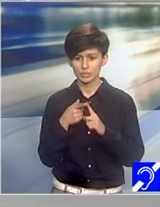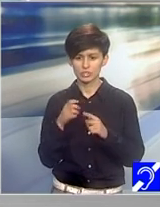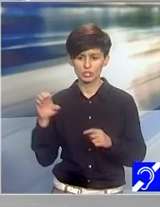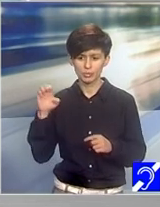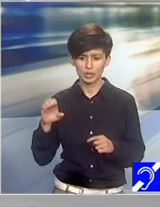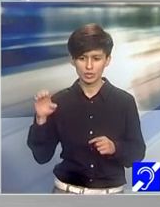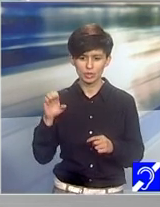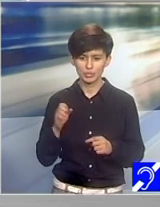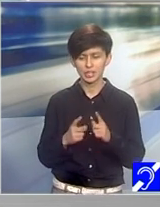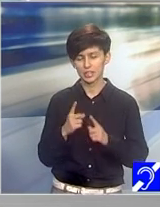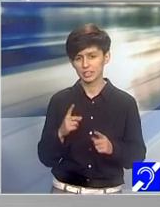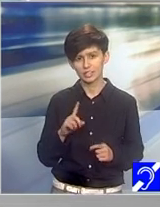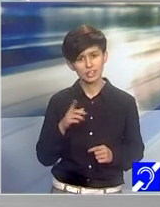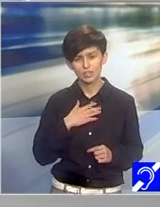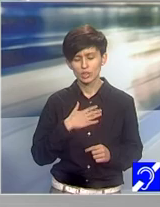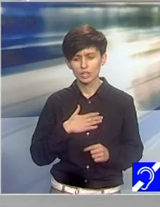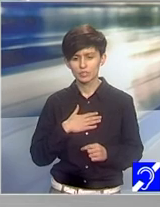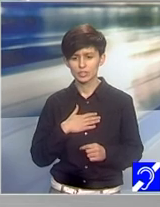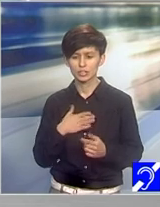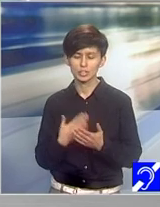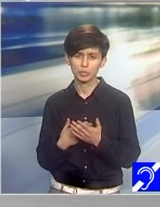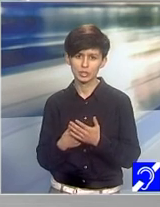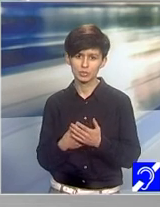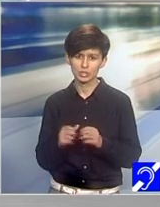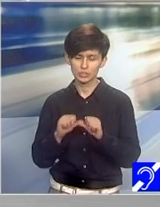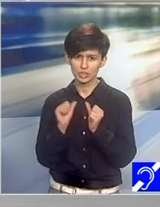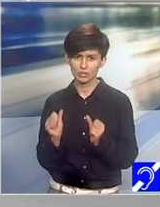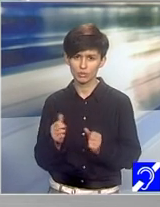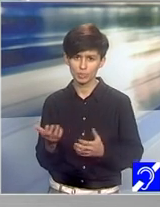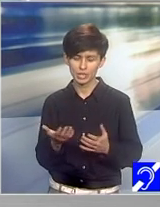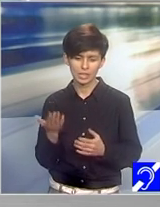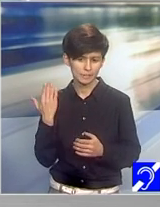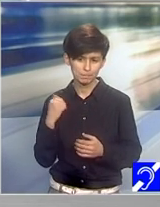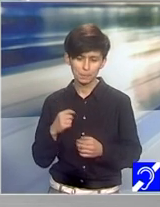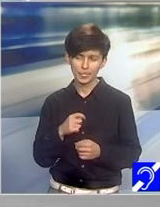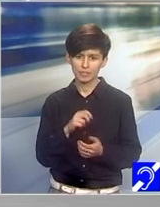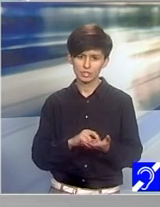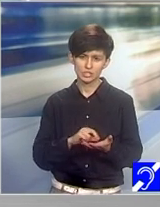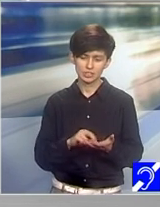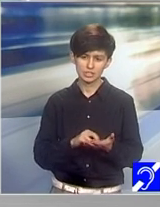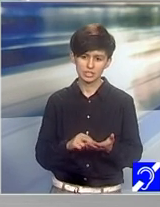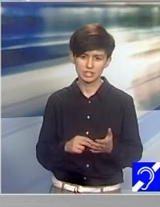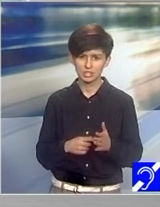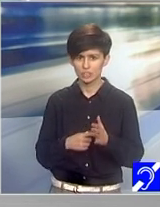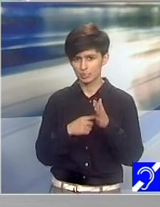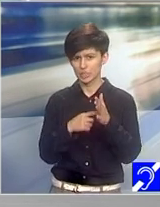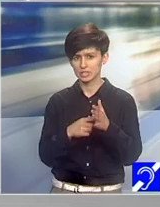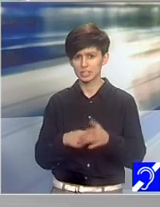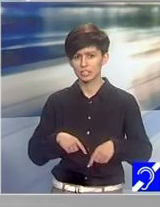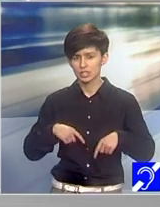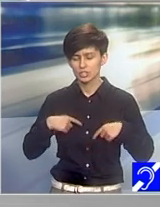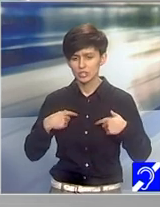că probabil și maniera în care a fost scrisă, încercând să acoperim nu numai istoria politică, ci și viața economică,